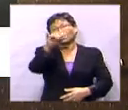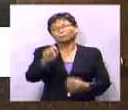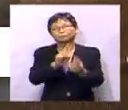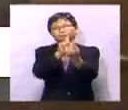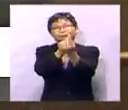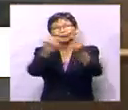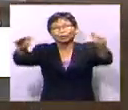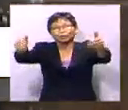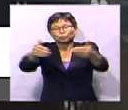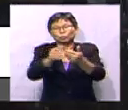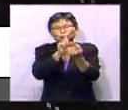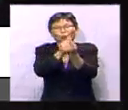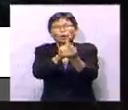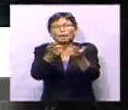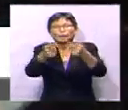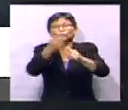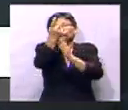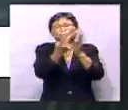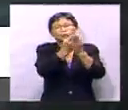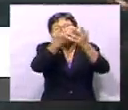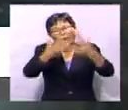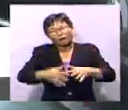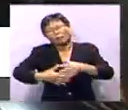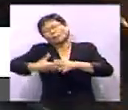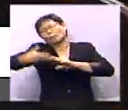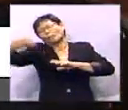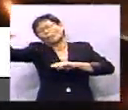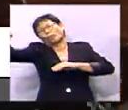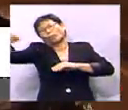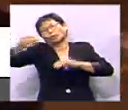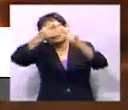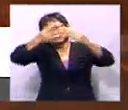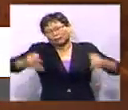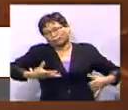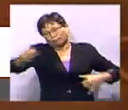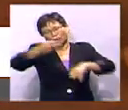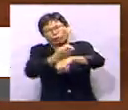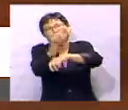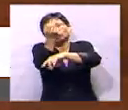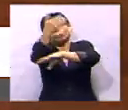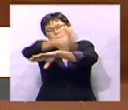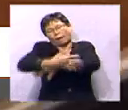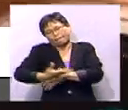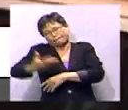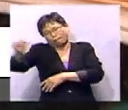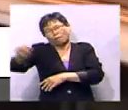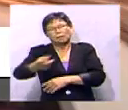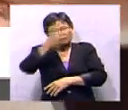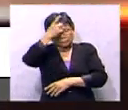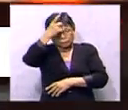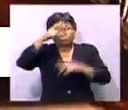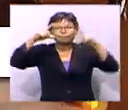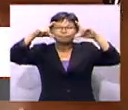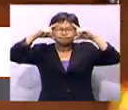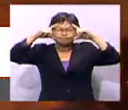Pertemuan tertutup itu berlangsung kira-kira 2 jam sebelum dilihat beredar dari perkarangan istana pukul 12.30 malam. Terdahulu Datuk Seri Dr.